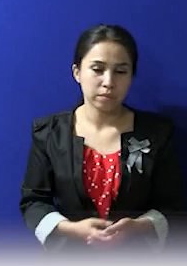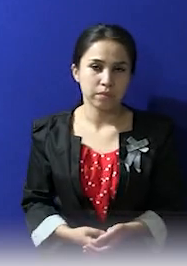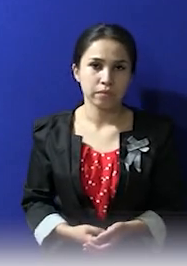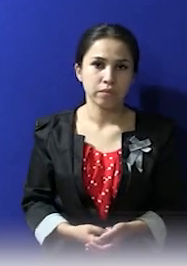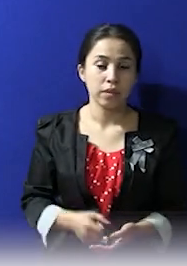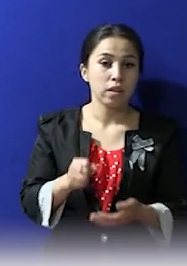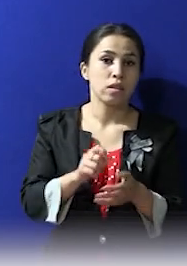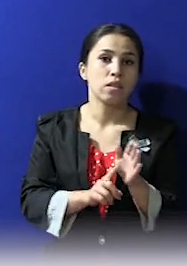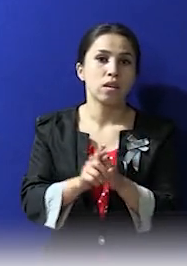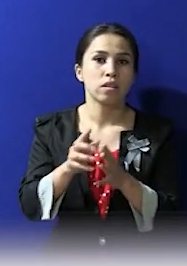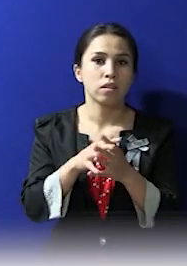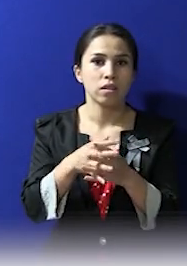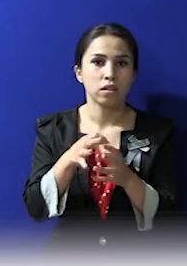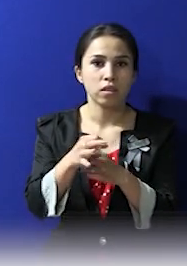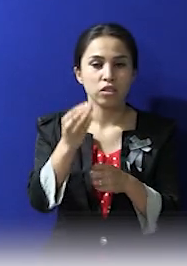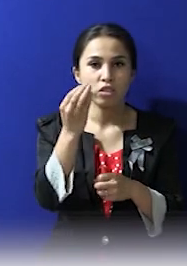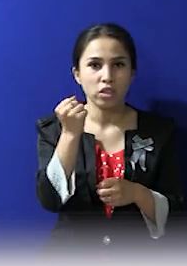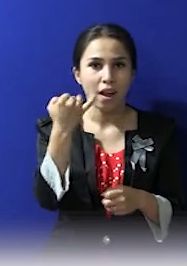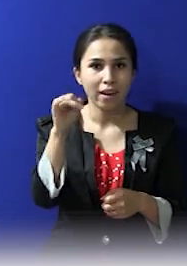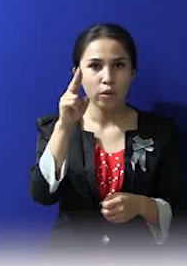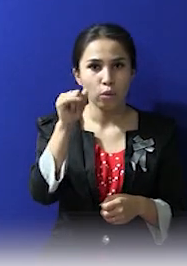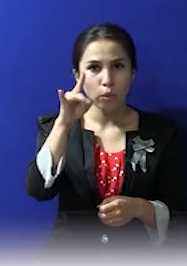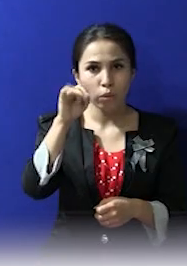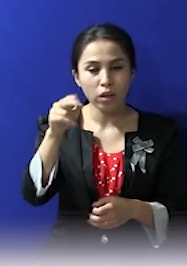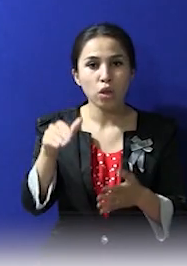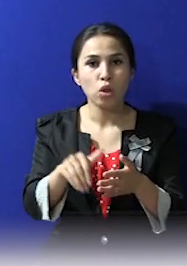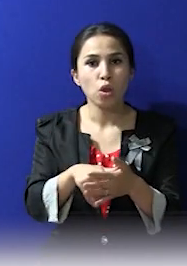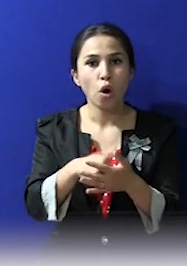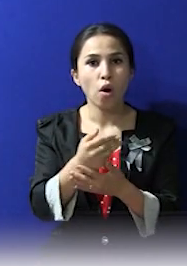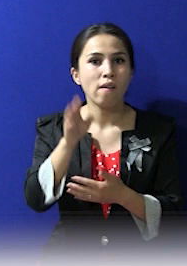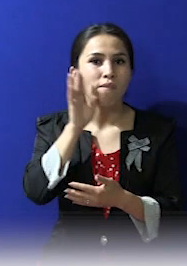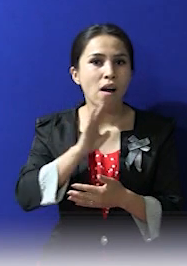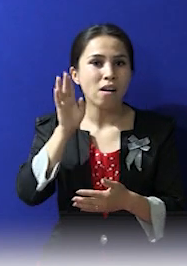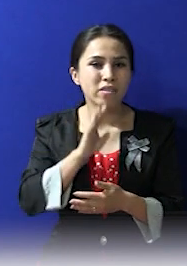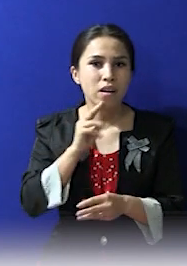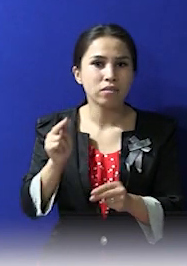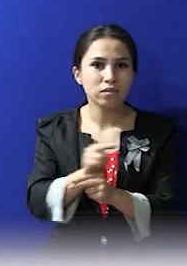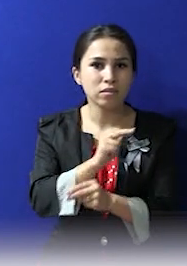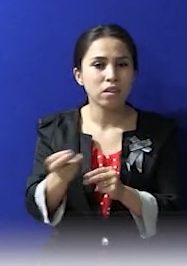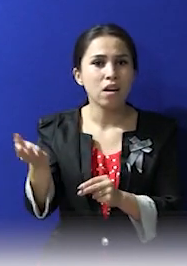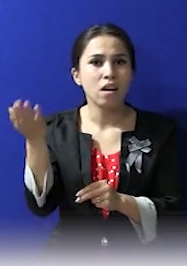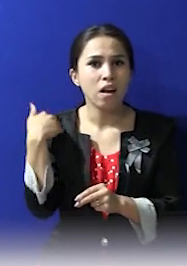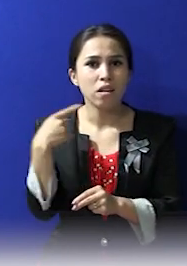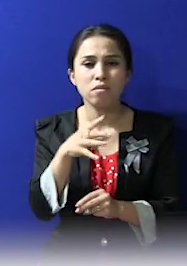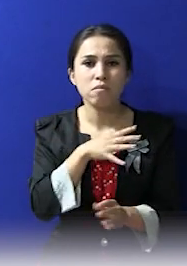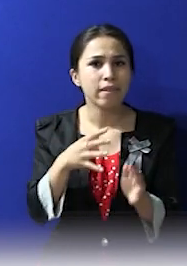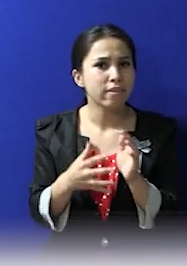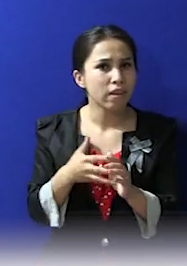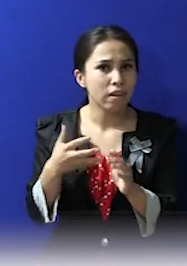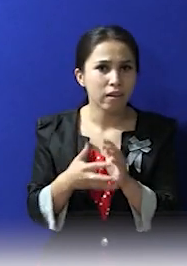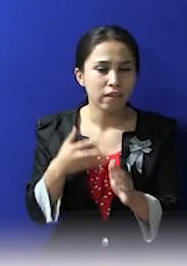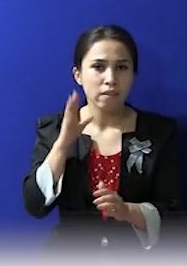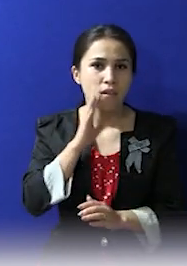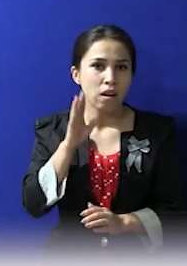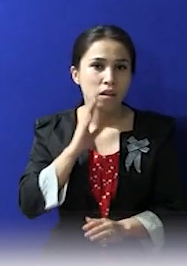по председательствам акима области Бердибека Сапарбаева. По словам руководителя управления природных ресурсов и